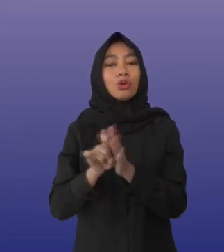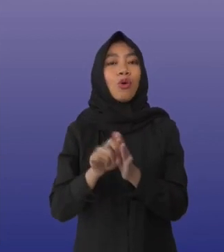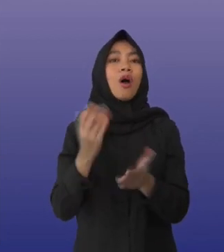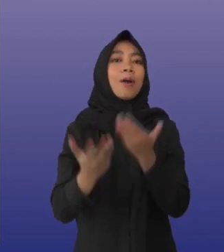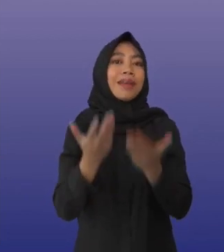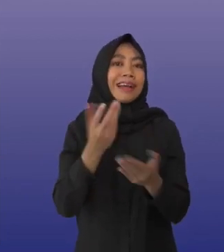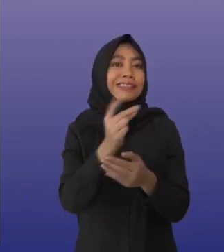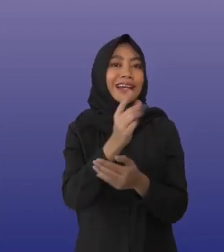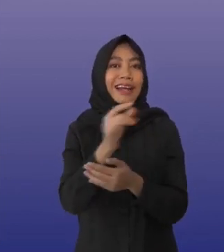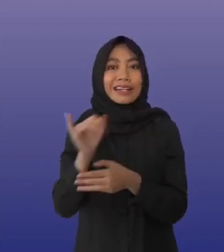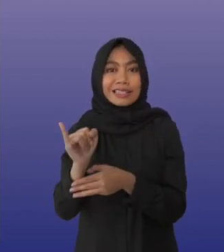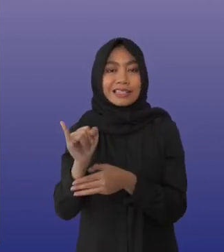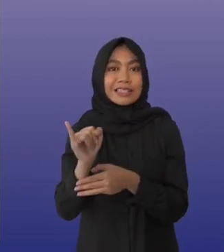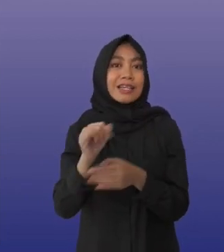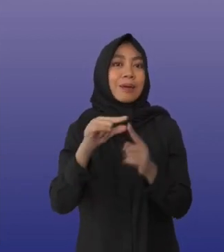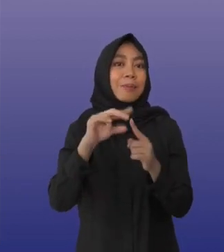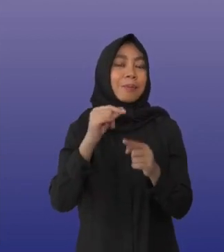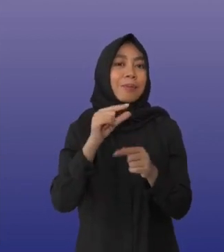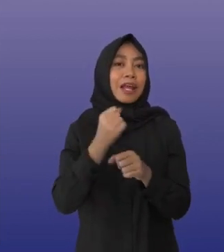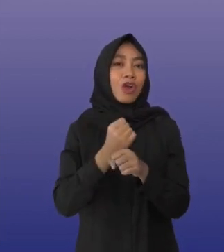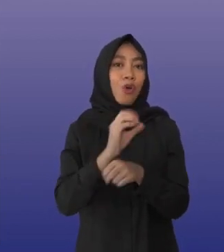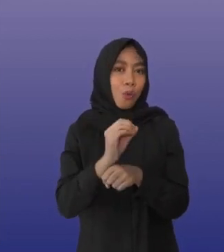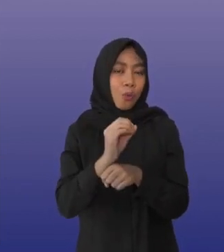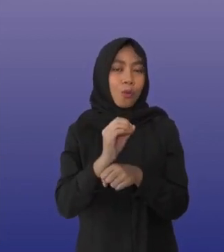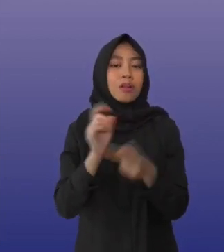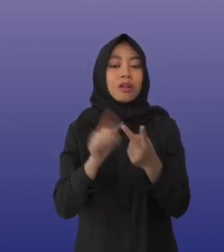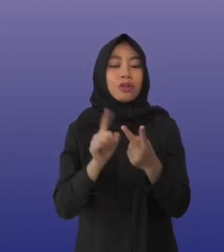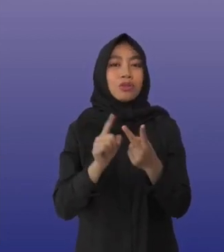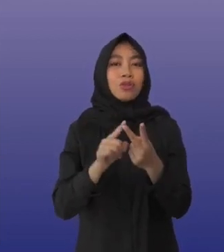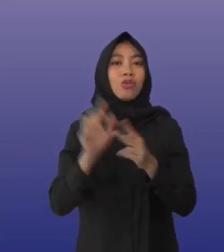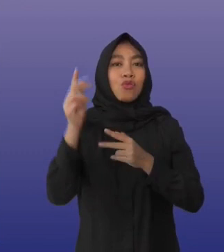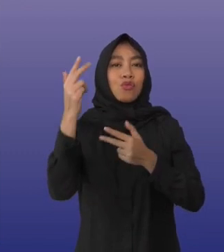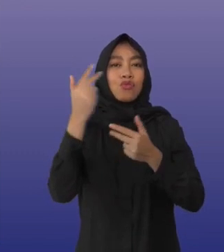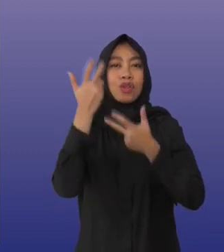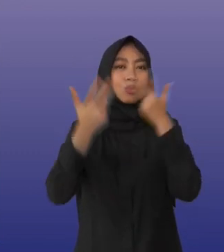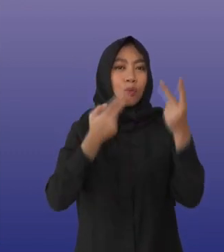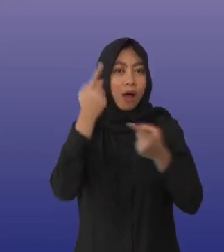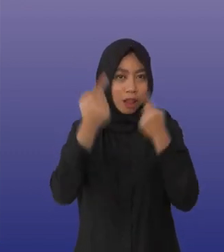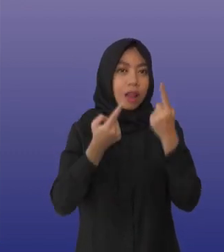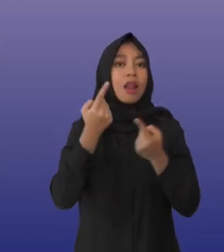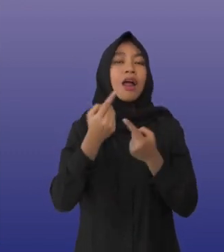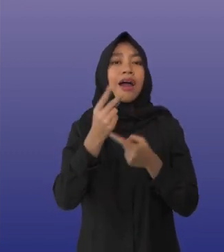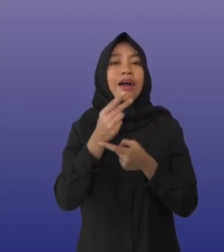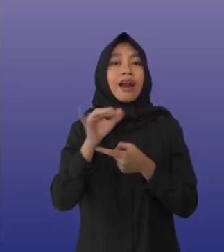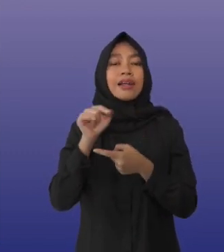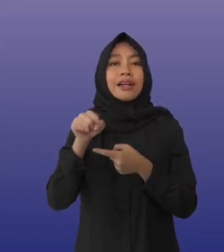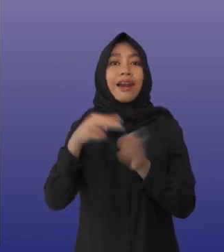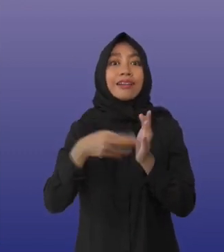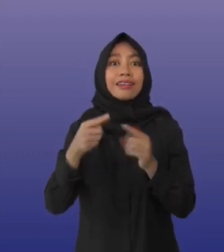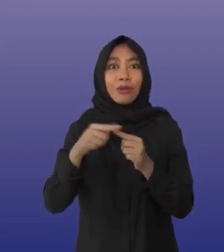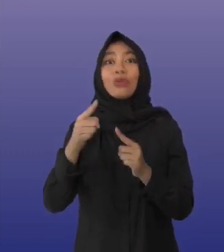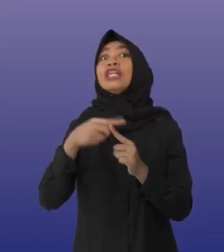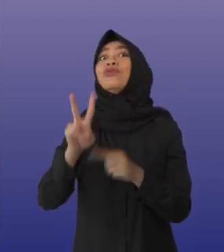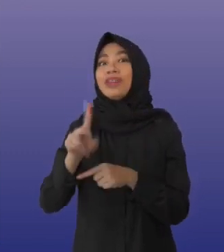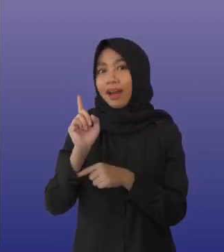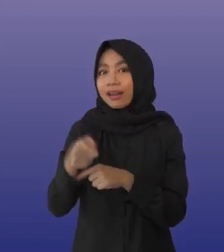Republik Indonesia, yaitu RRI Playgo, kemudian visual RRI Net, yang RRI sekarang memiliki televisi,